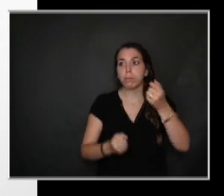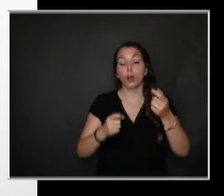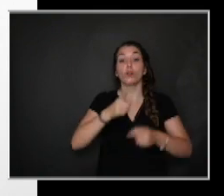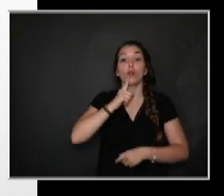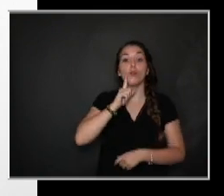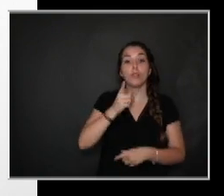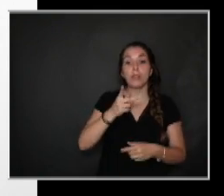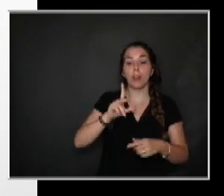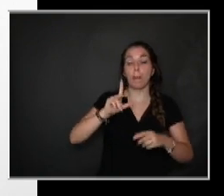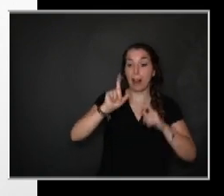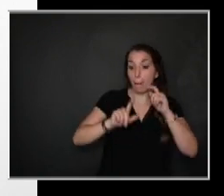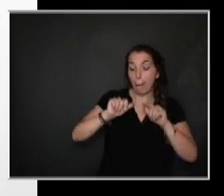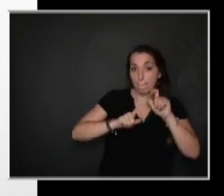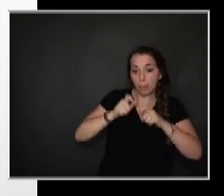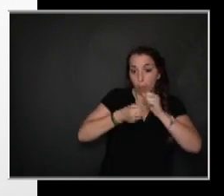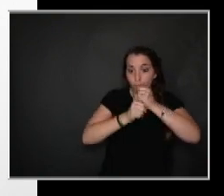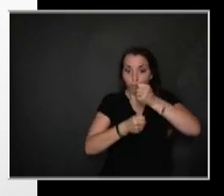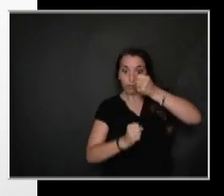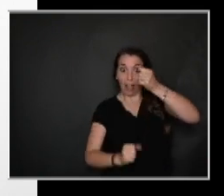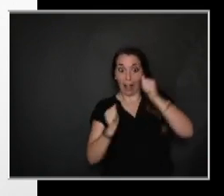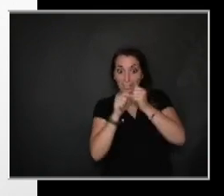Terre, on a vu l'évolution, on a vu que